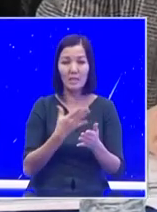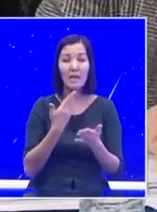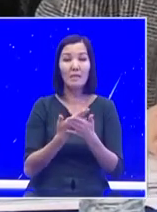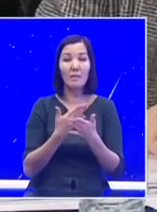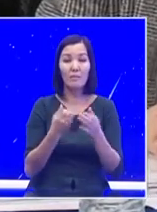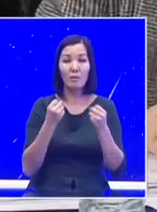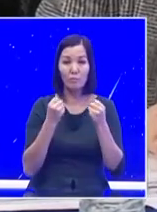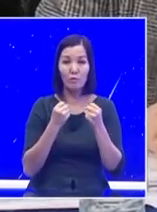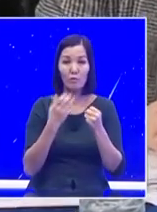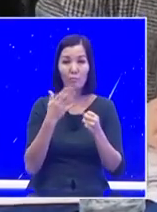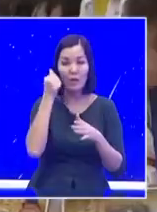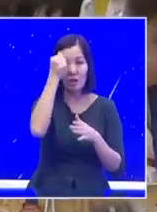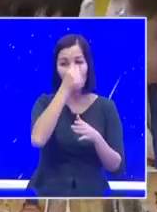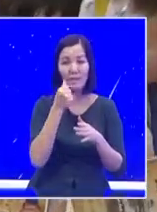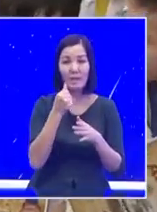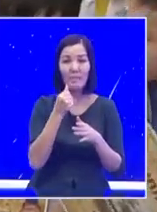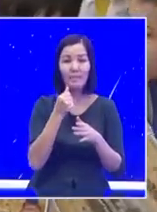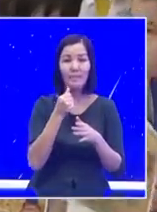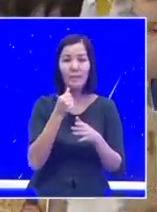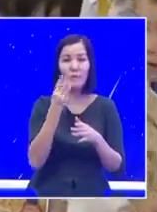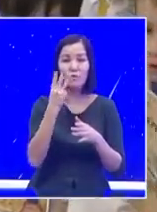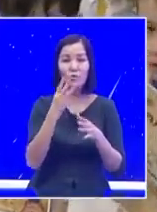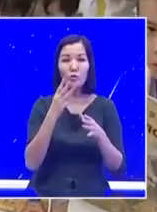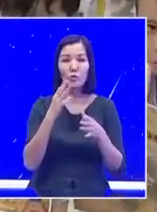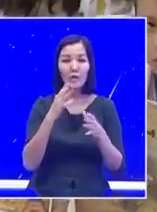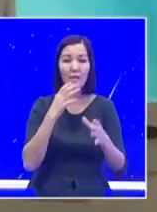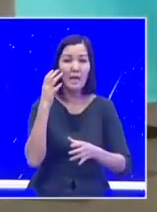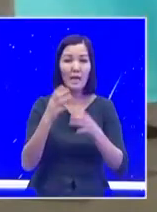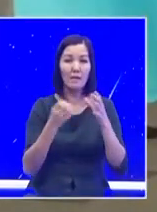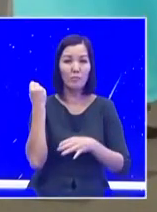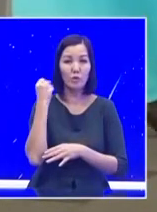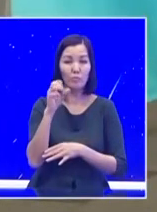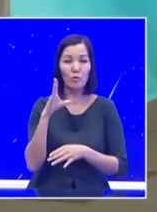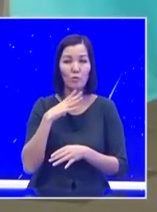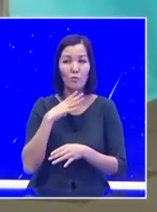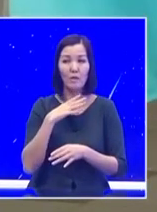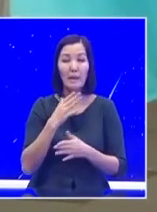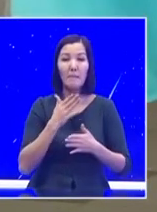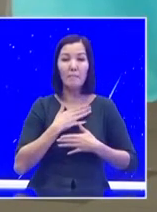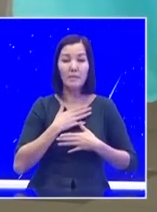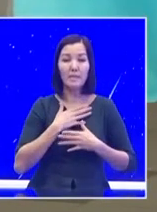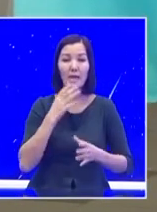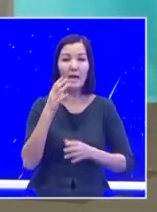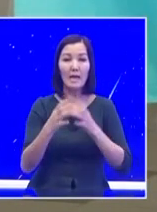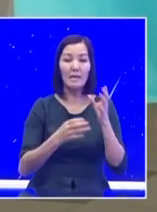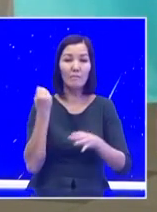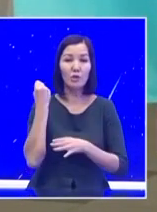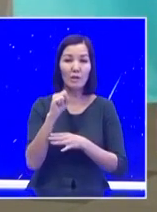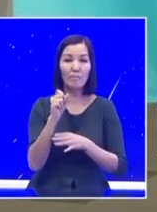бұл спорт түрінен соңғы 5 жылда тек осы ауданнан 3 әлем чемпионы шығыпты. Бізде 3 әлем призерлары